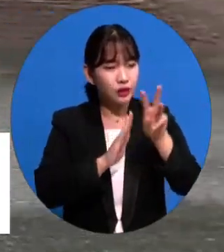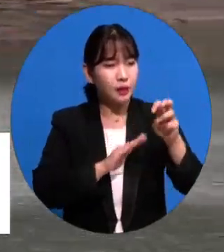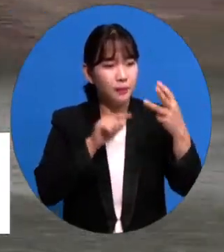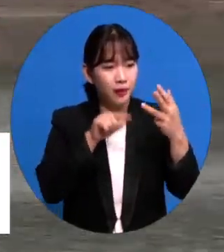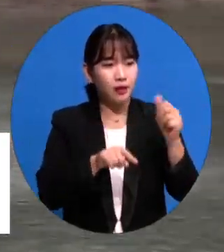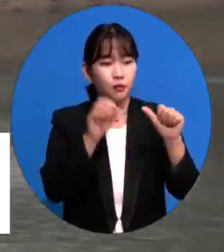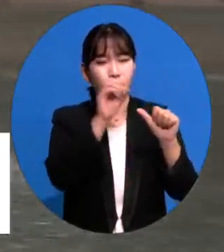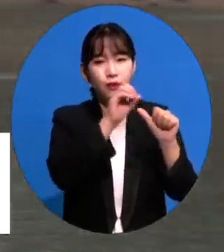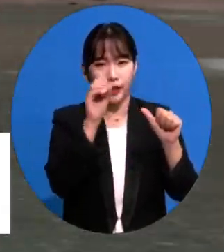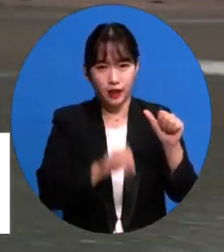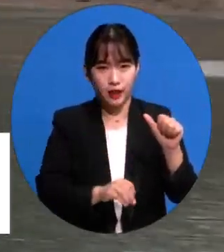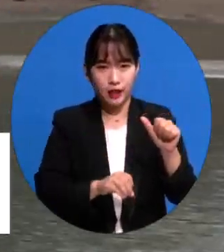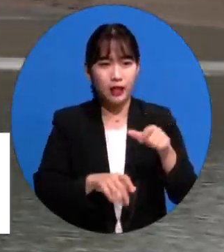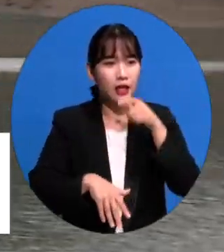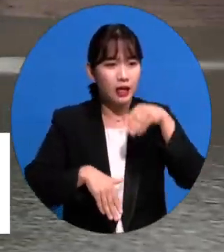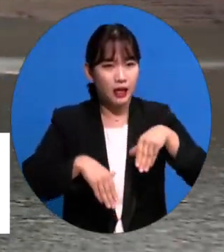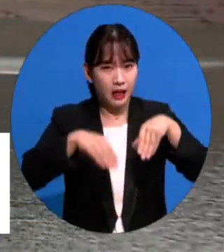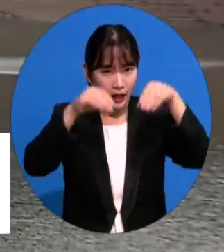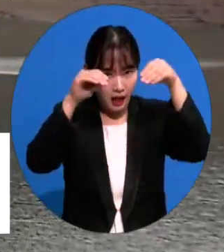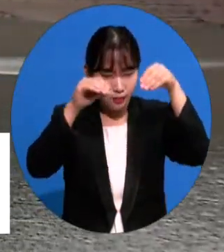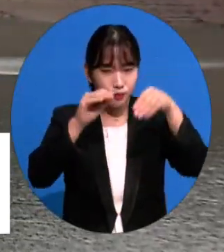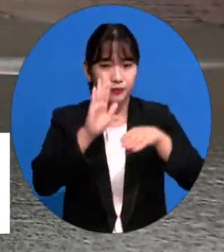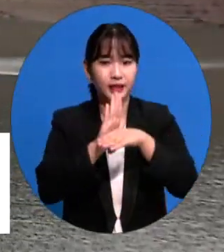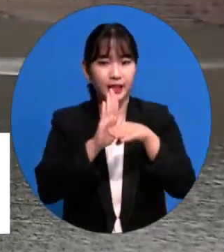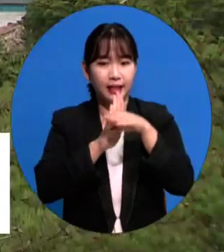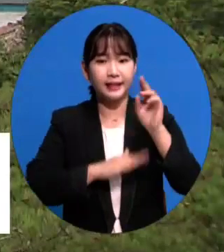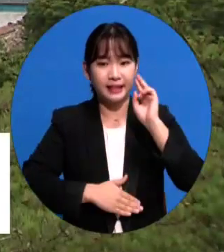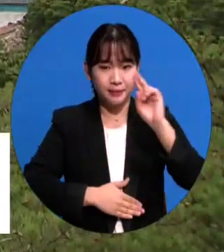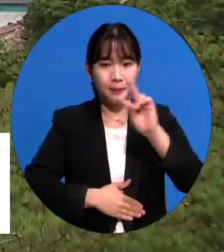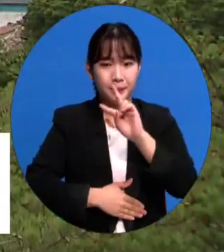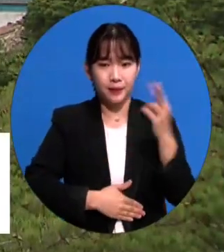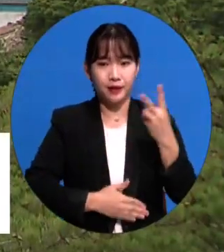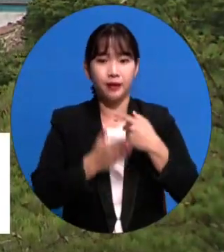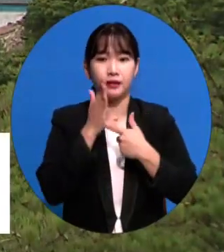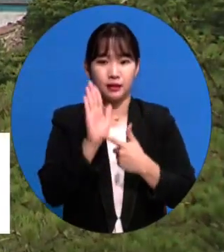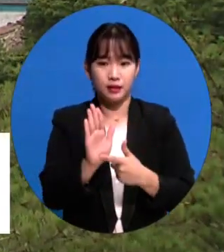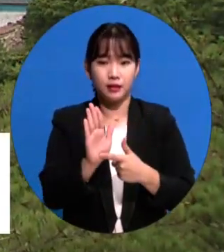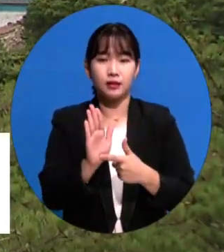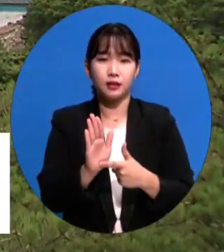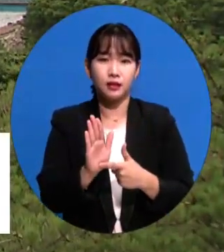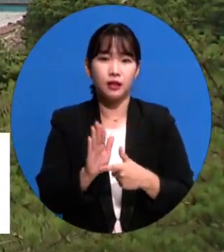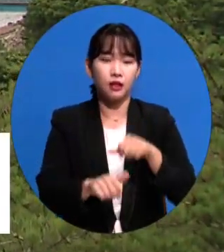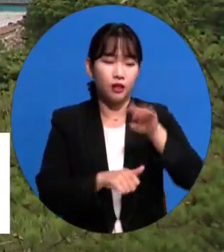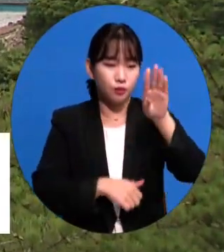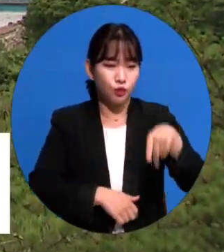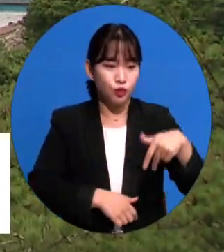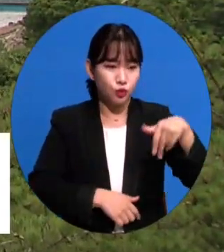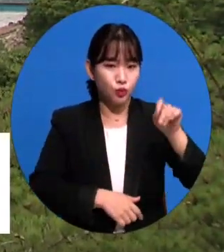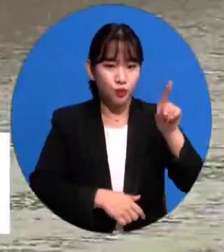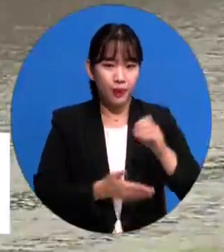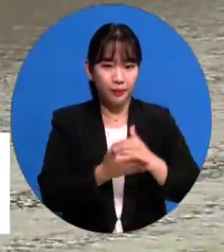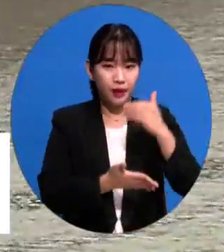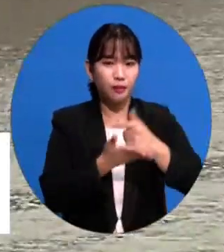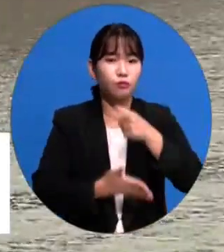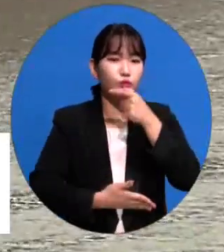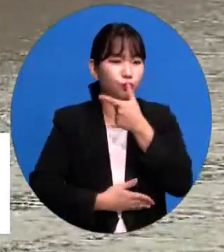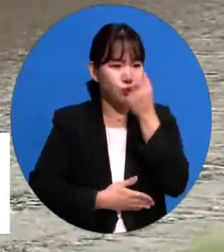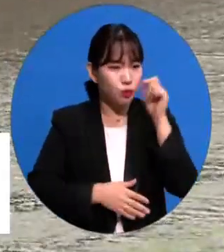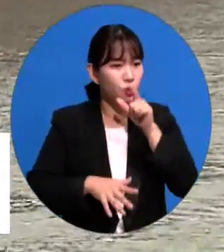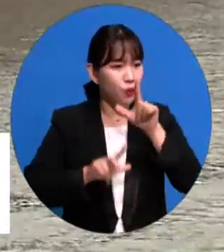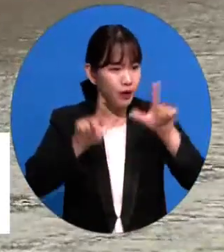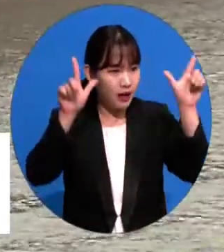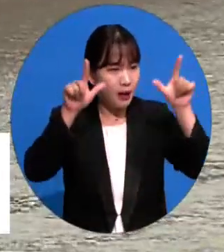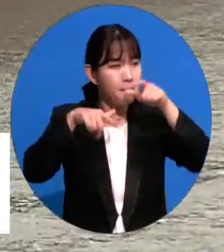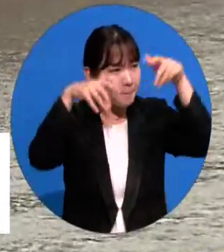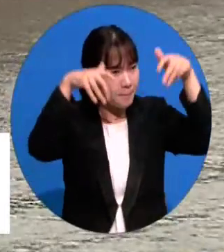기록해 가뭄 대응 단계를 심각으로 변경했다고 밝혔습니다. 환경부는 주암댐의 물 부족이 올해 강수량의